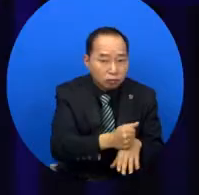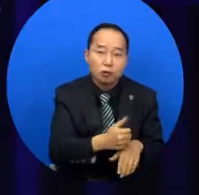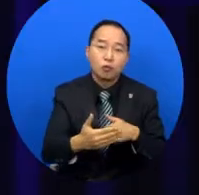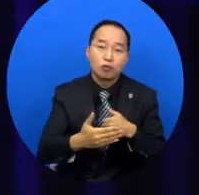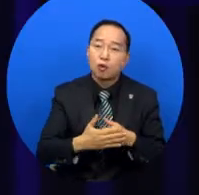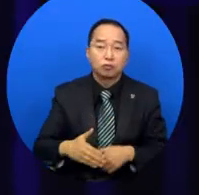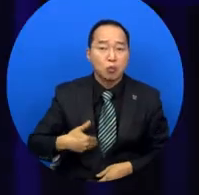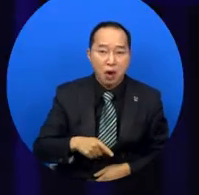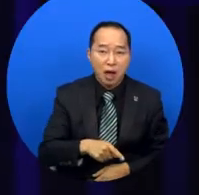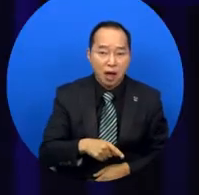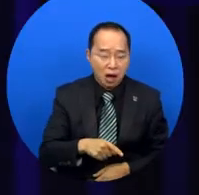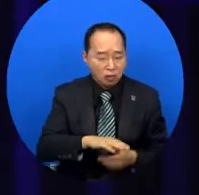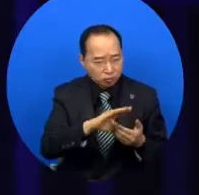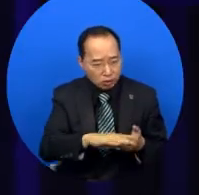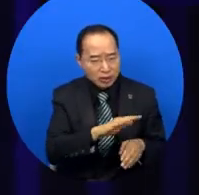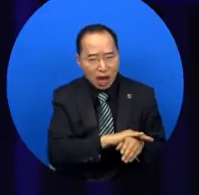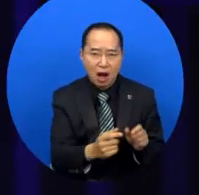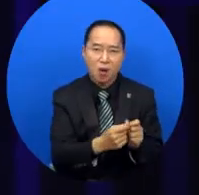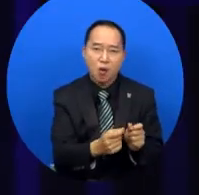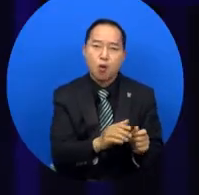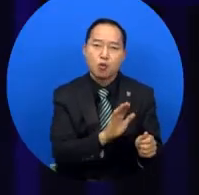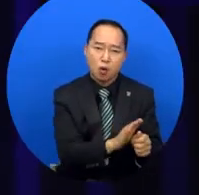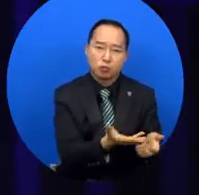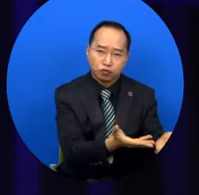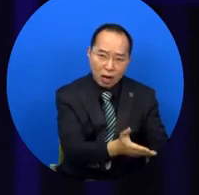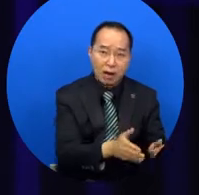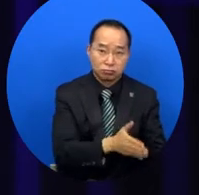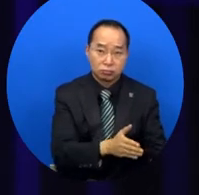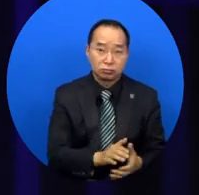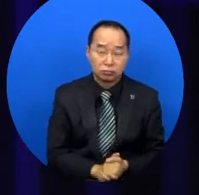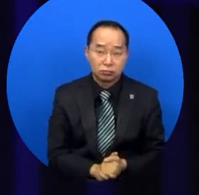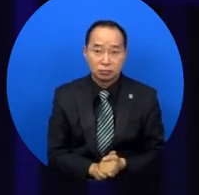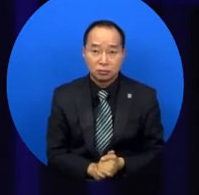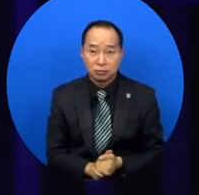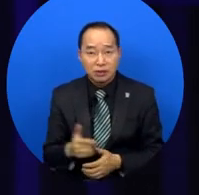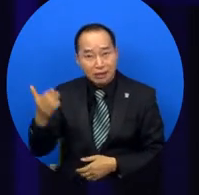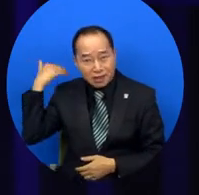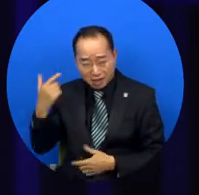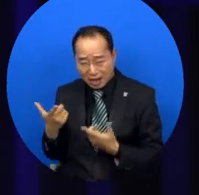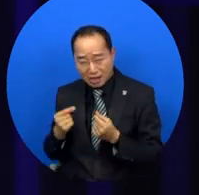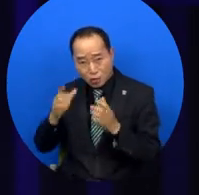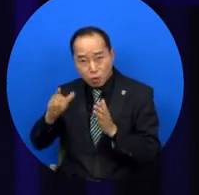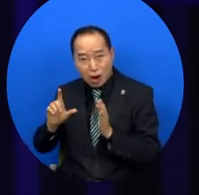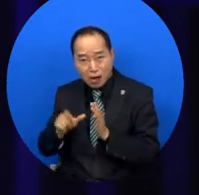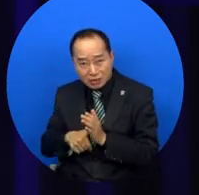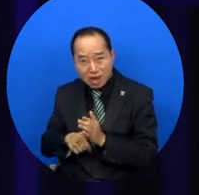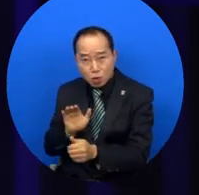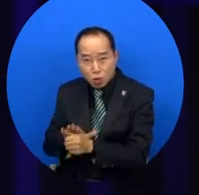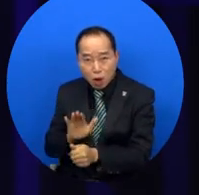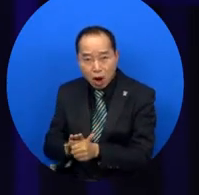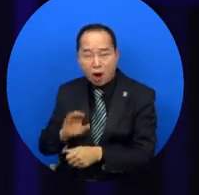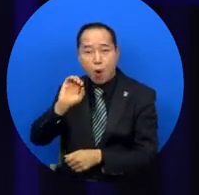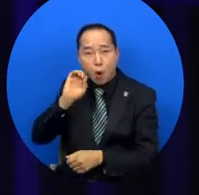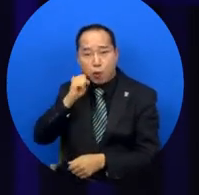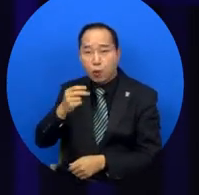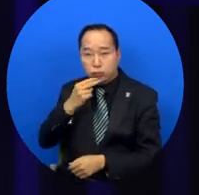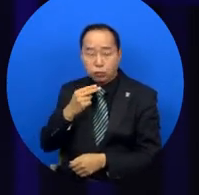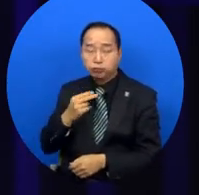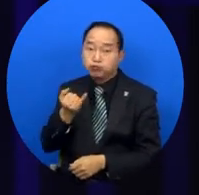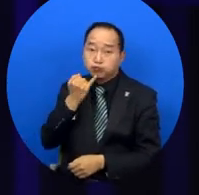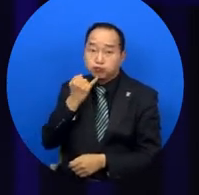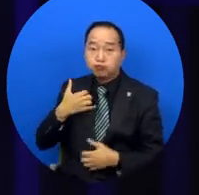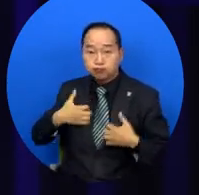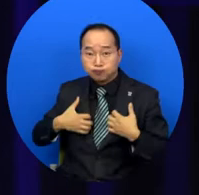이 연결의 거울이나 그리고 그러면서 나도 그것이 괴롭지 않았던 거지. 그렇게 같이 하면서.